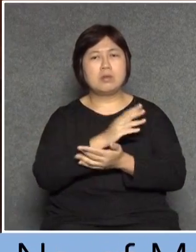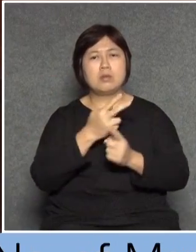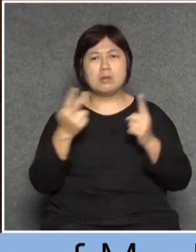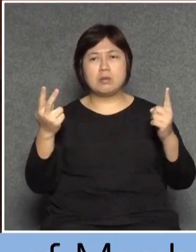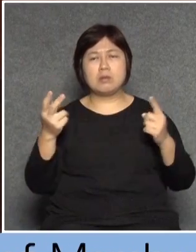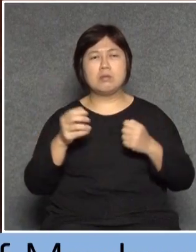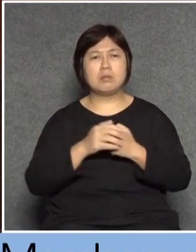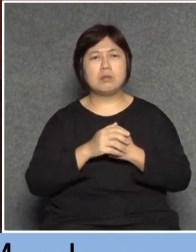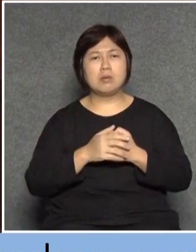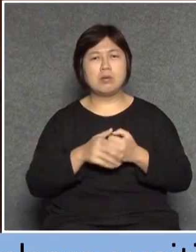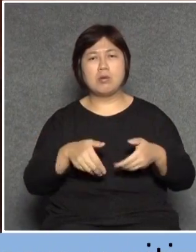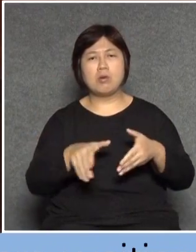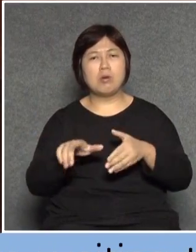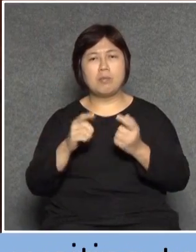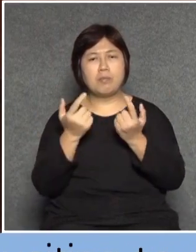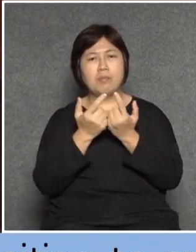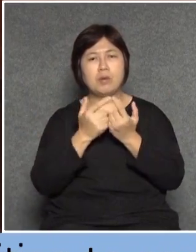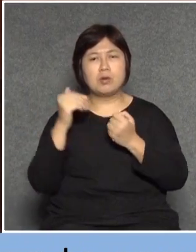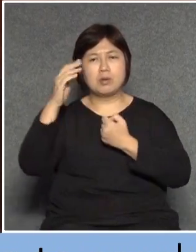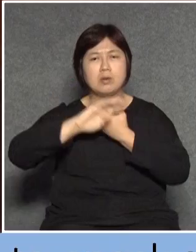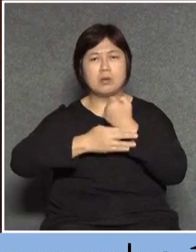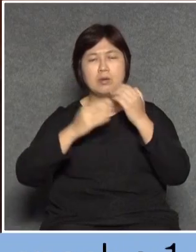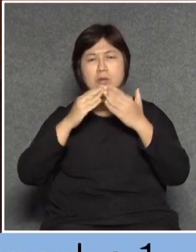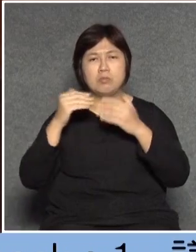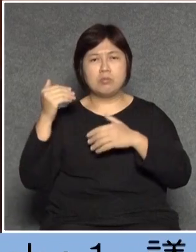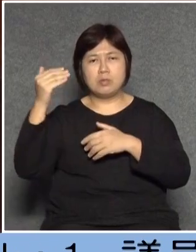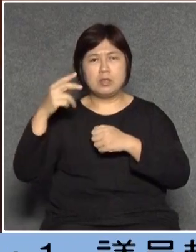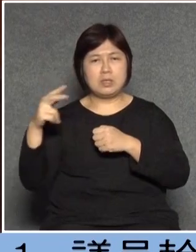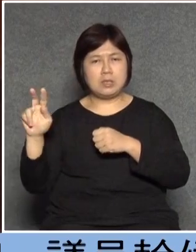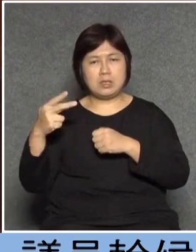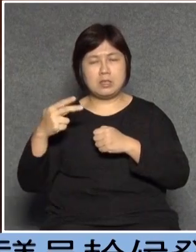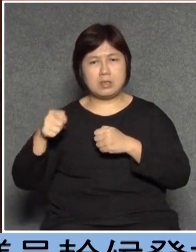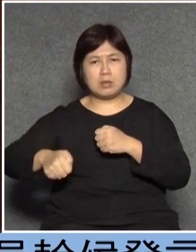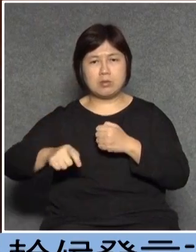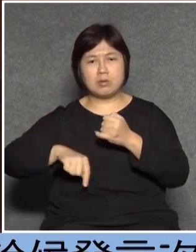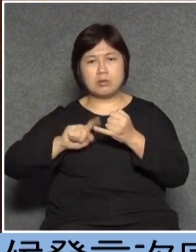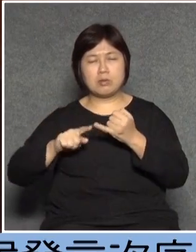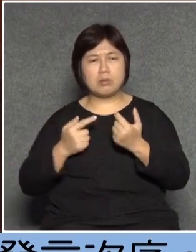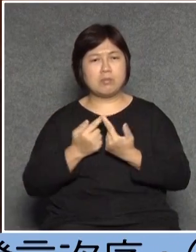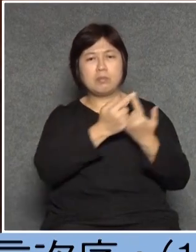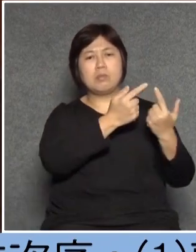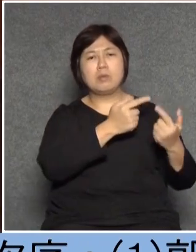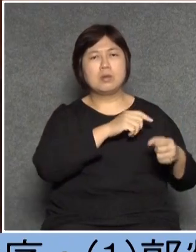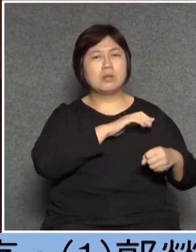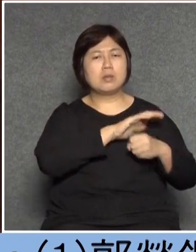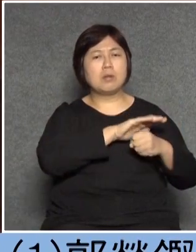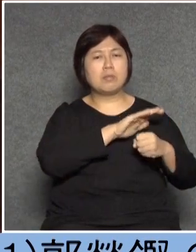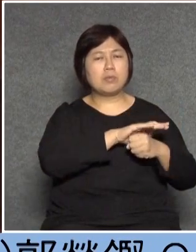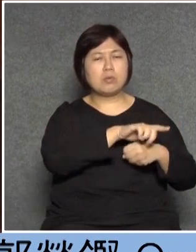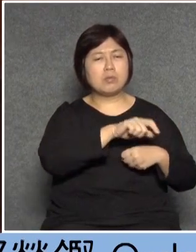经过河北省高级人民法院一审、最高法人民法院二审，法院最终驳回本田的诉